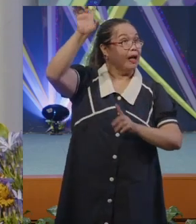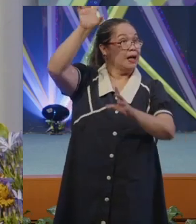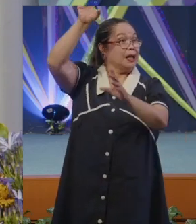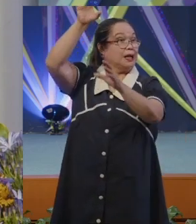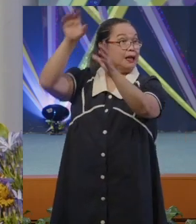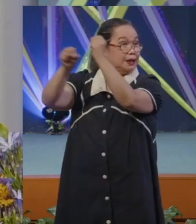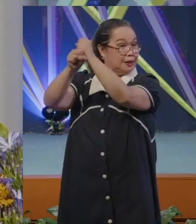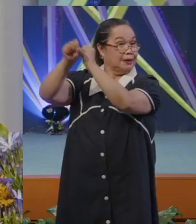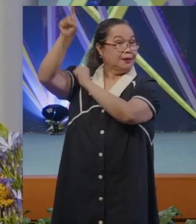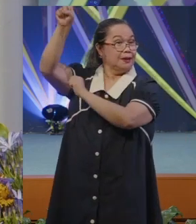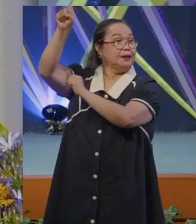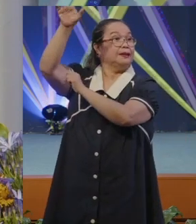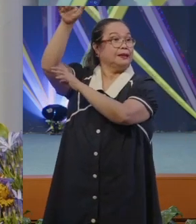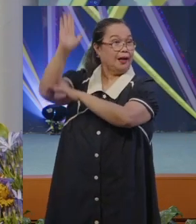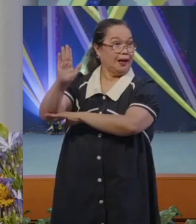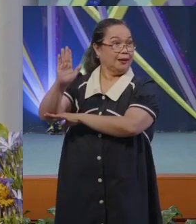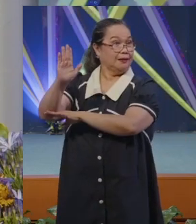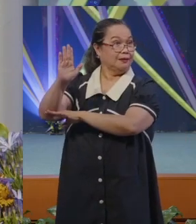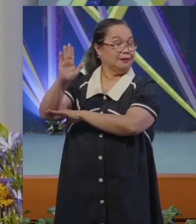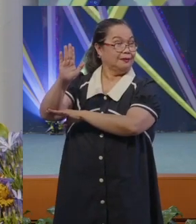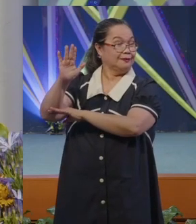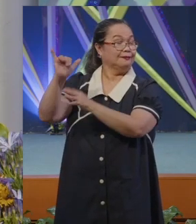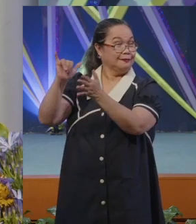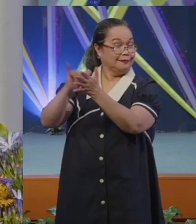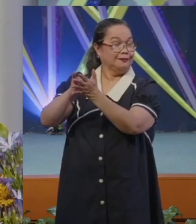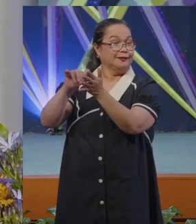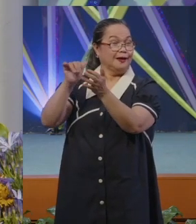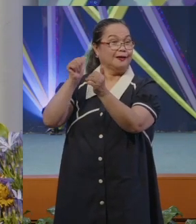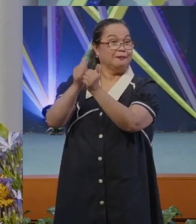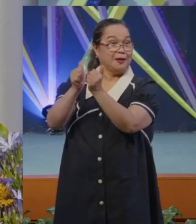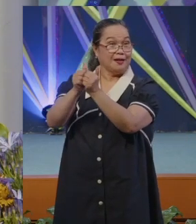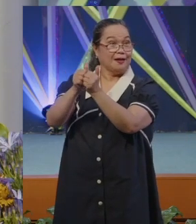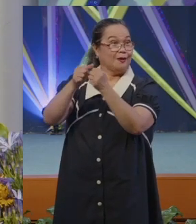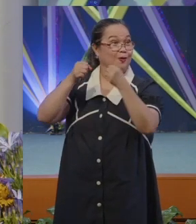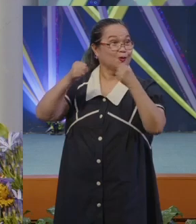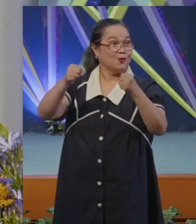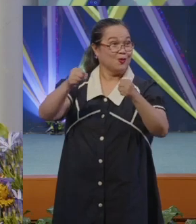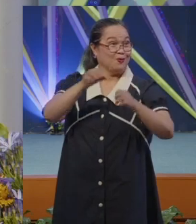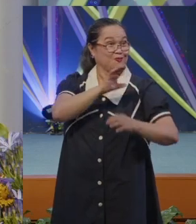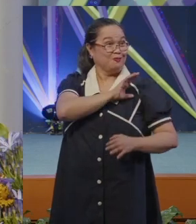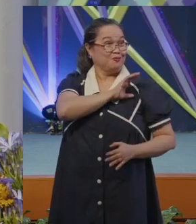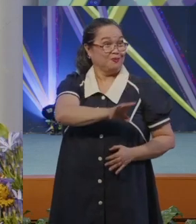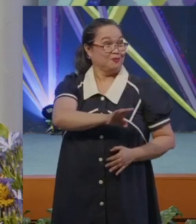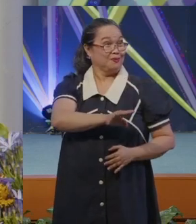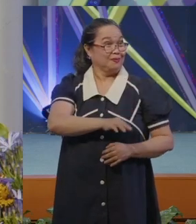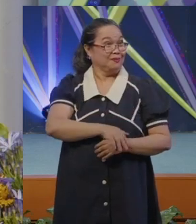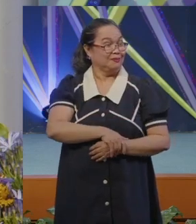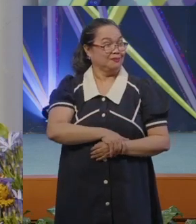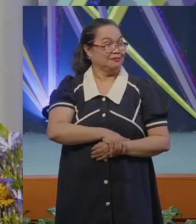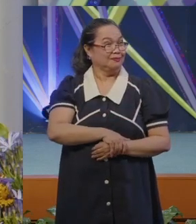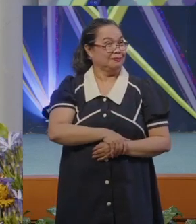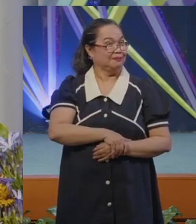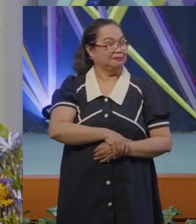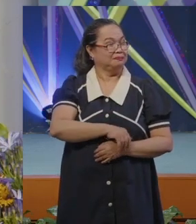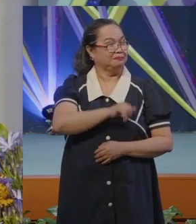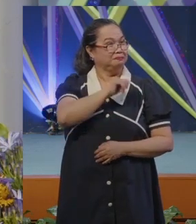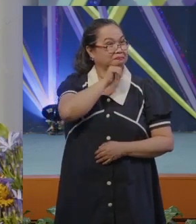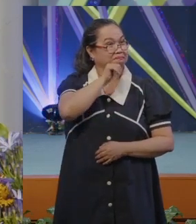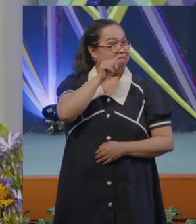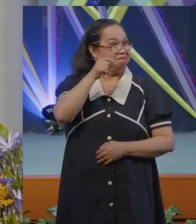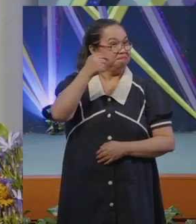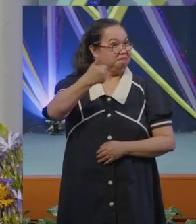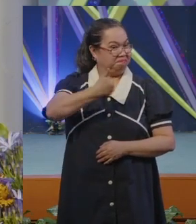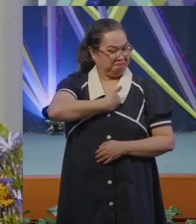niya. Yun po ang ibig sabihin ng be strong and courageous. It's not